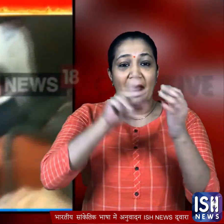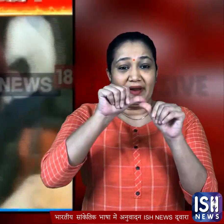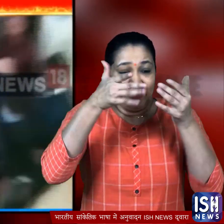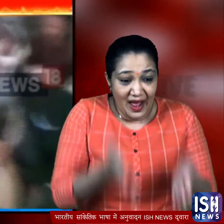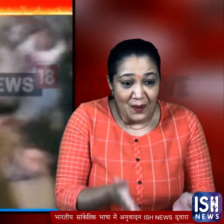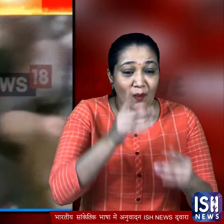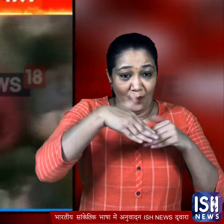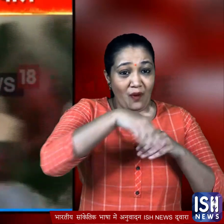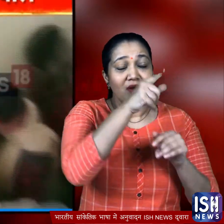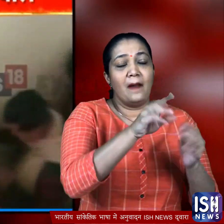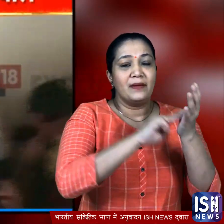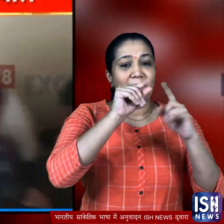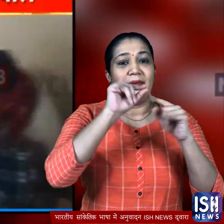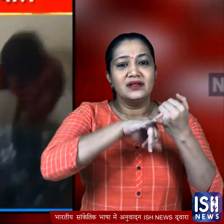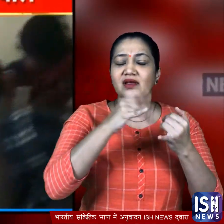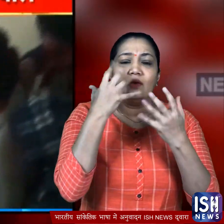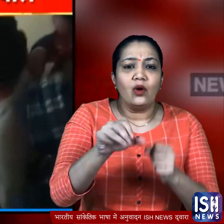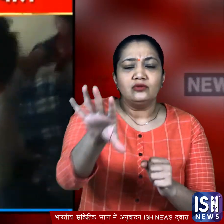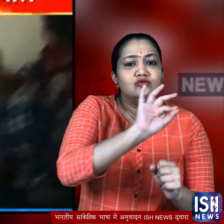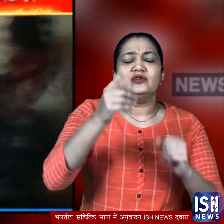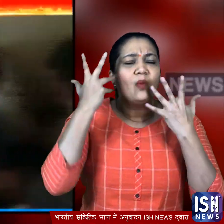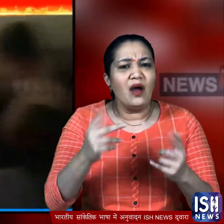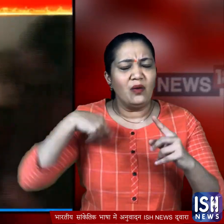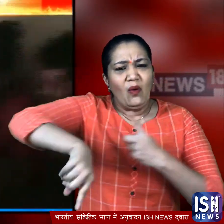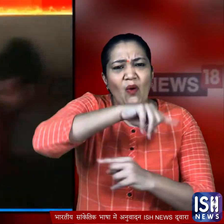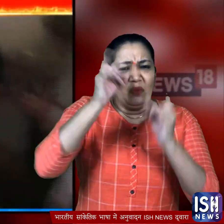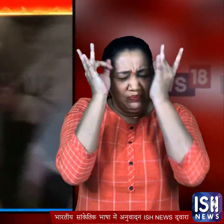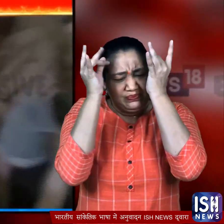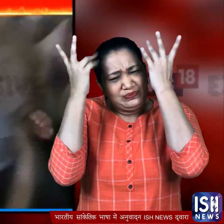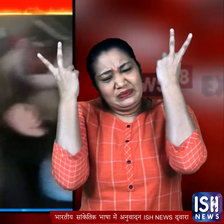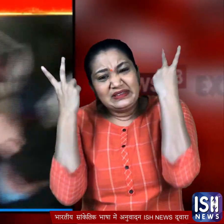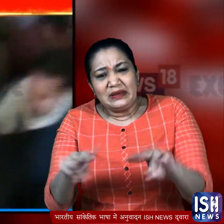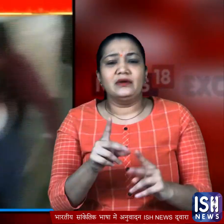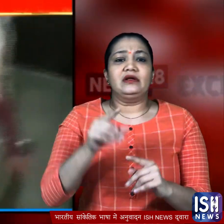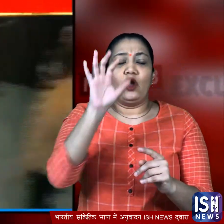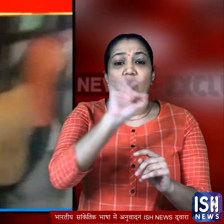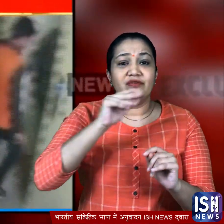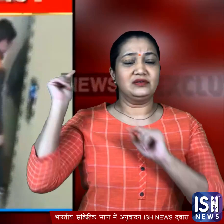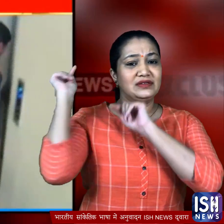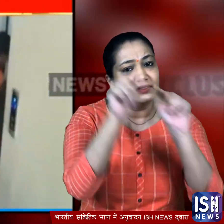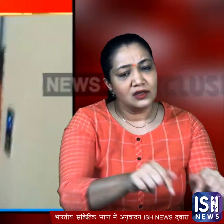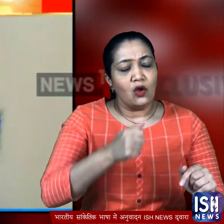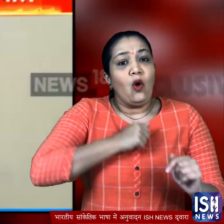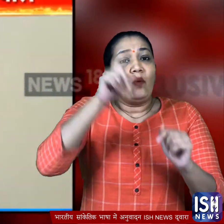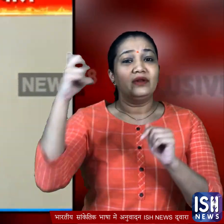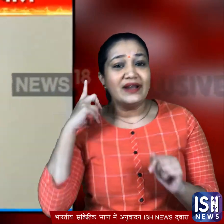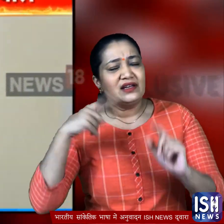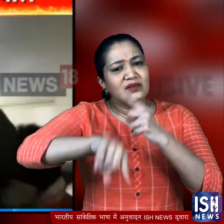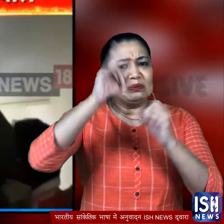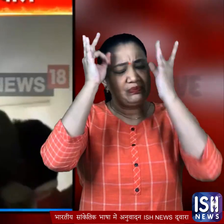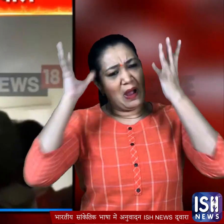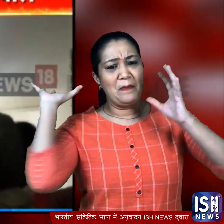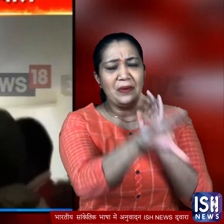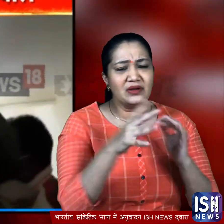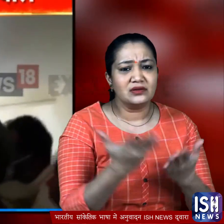मौजूदा विधायक के समर्थक मनिंदर पाल सिंह को सिवाल खास सीट से टिकट देने पर इतने आग बबूला थे कि वो पार्टी दफ्तर में अपने नेताओं पर ही बरस